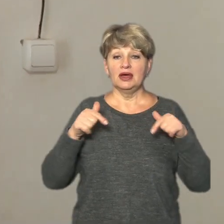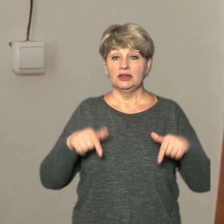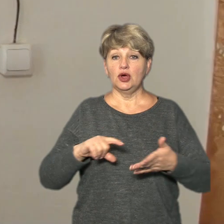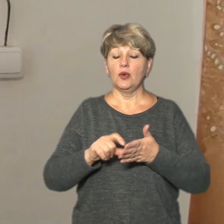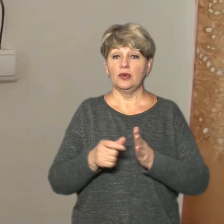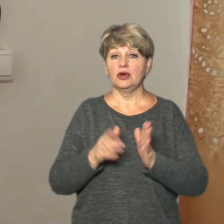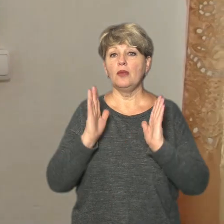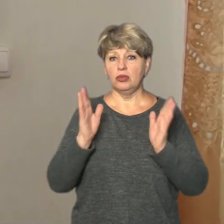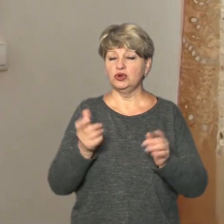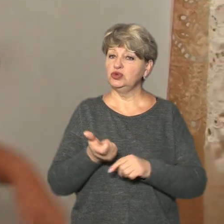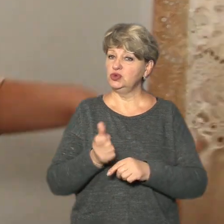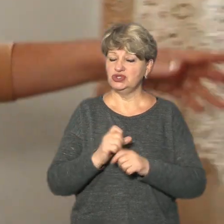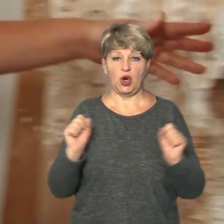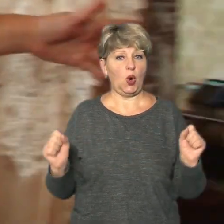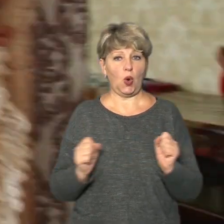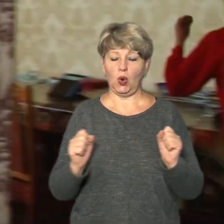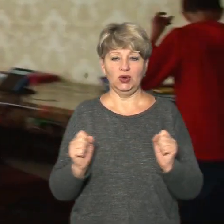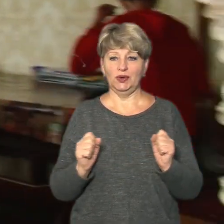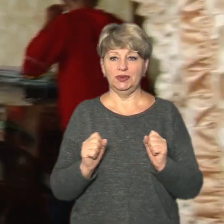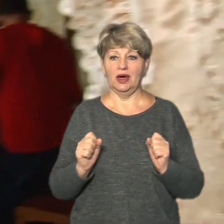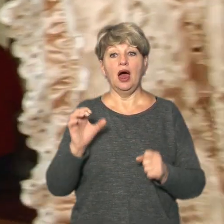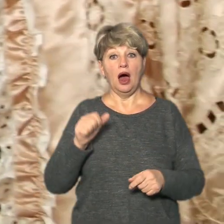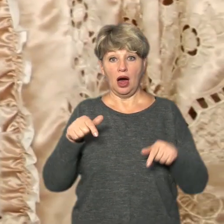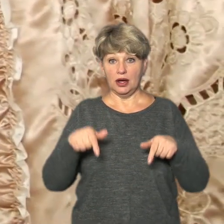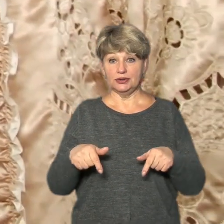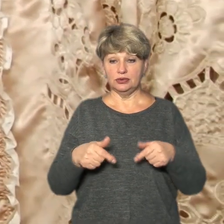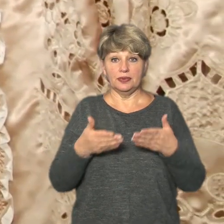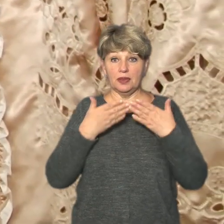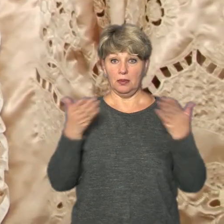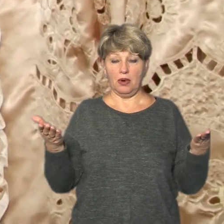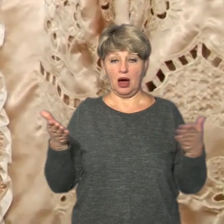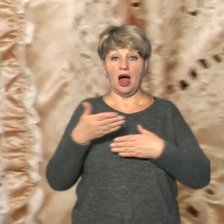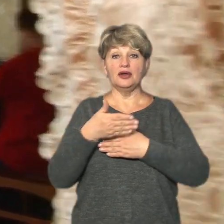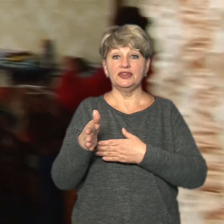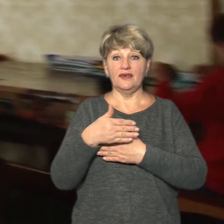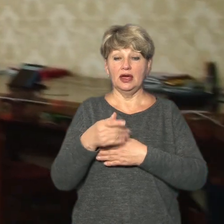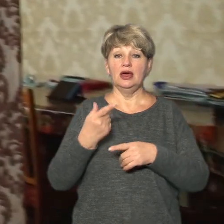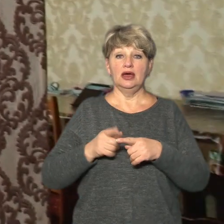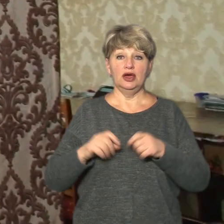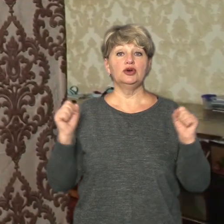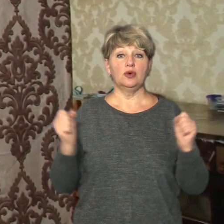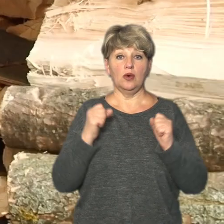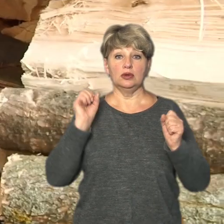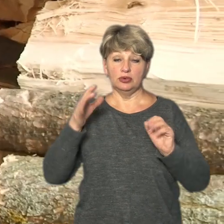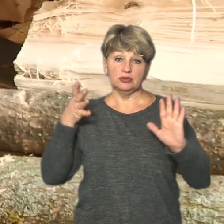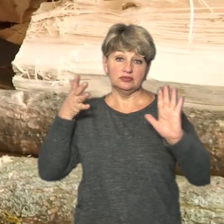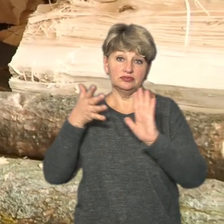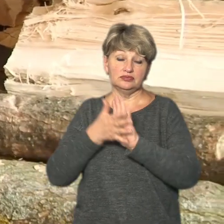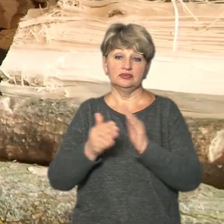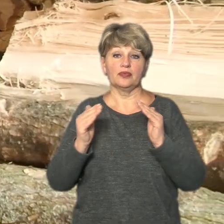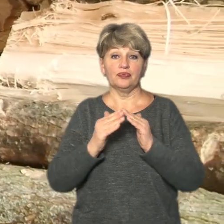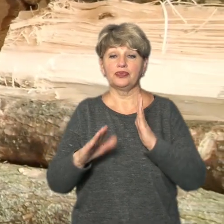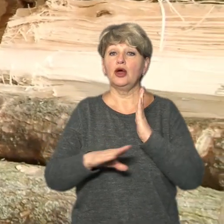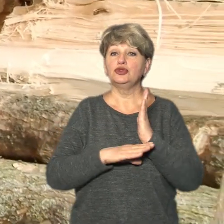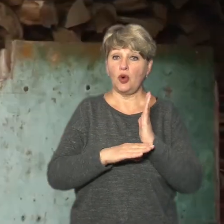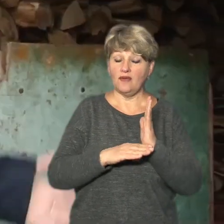буде дуже холодно а тут немає якби дверей і цей холод нам буде йти весь в хату дровами